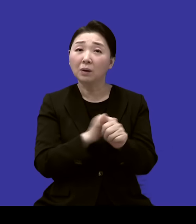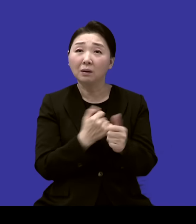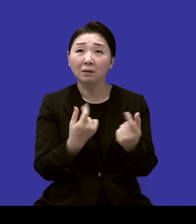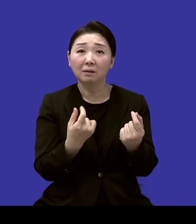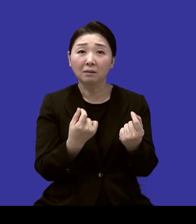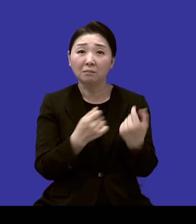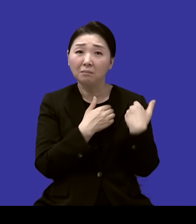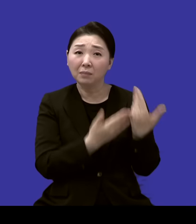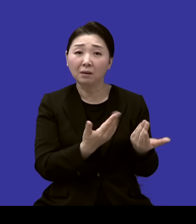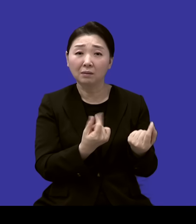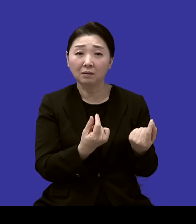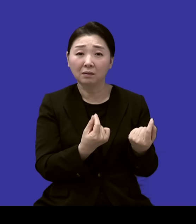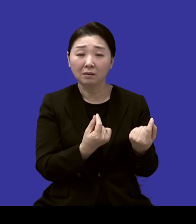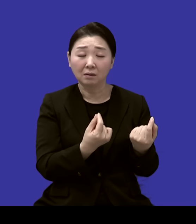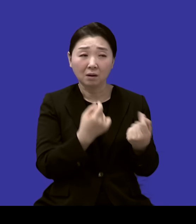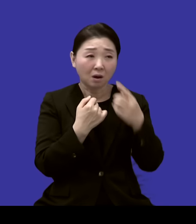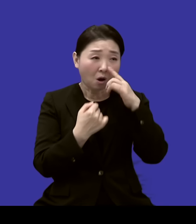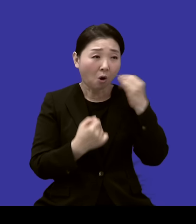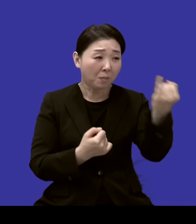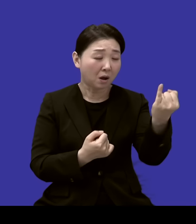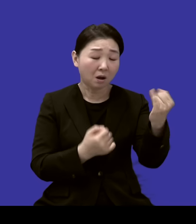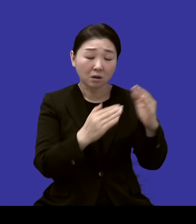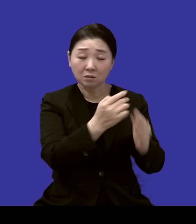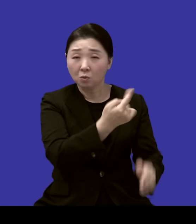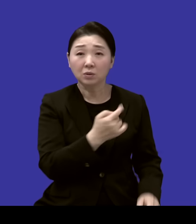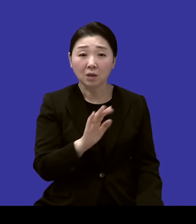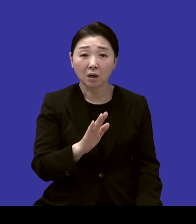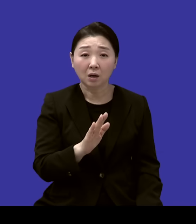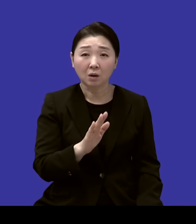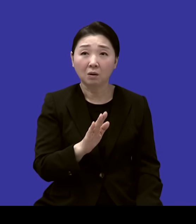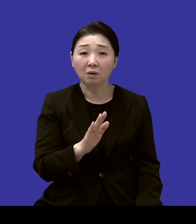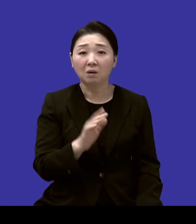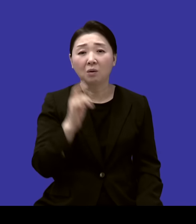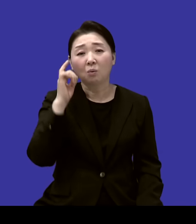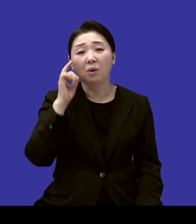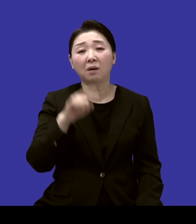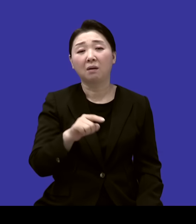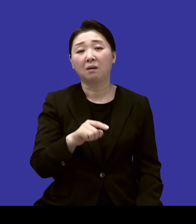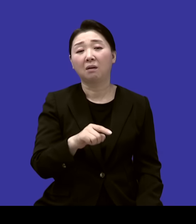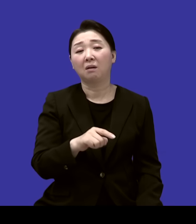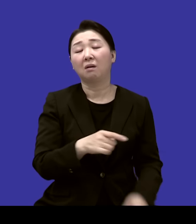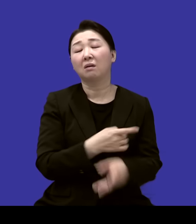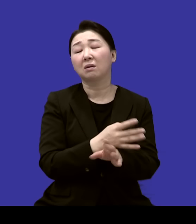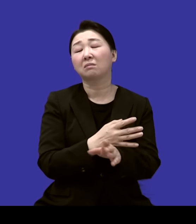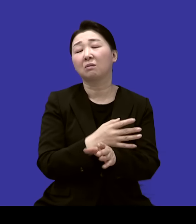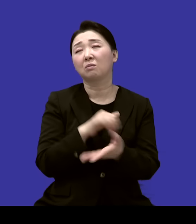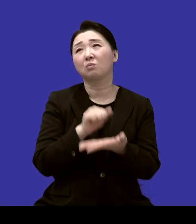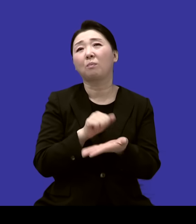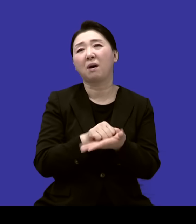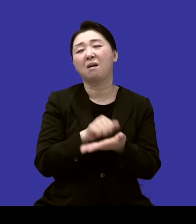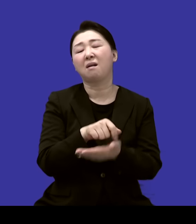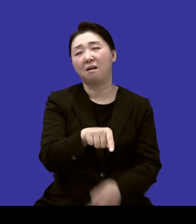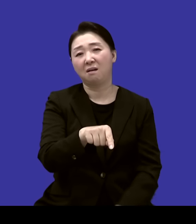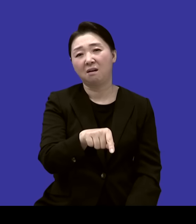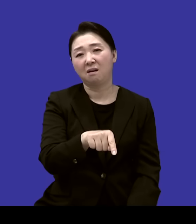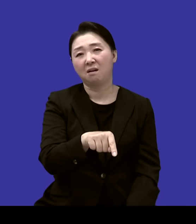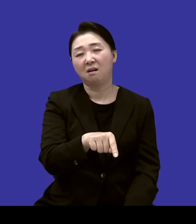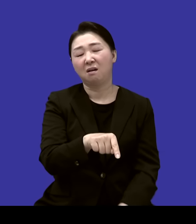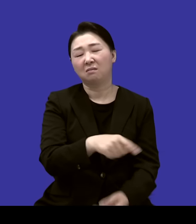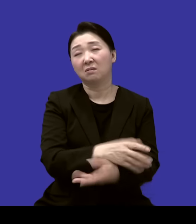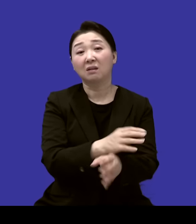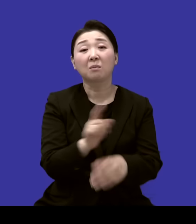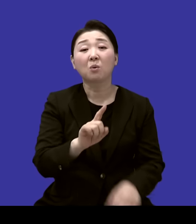요즘 네. 보면 그래서 뭐 어머니도 집에 안 들어오시고 그때 어머니가 또 장난으로 도박을 하셨거든요. 막 큰 돈을 걸고 그런 건 아니었지만 장난으로. 네,